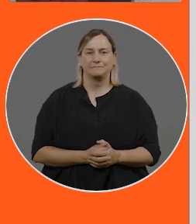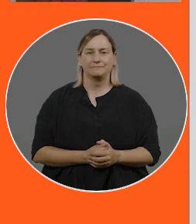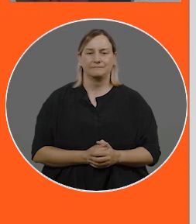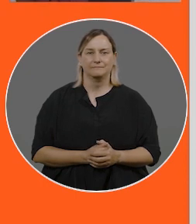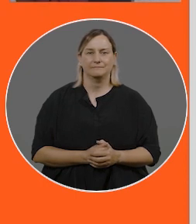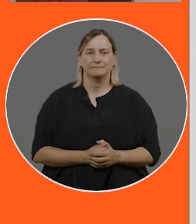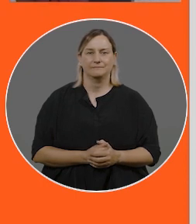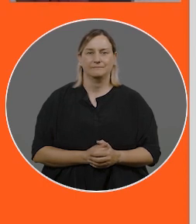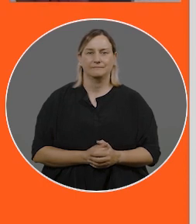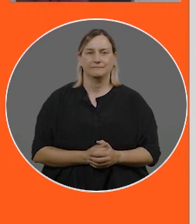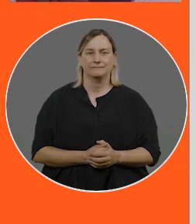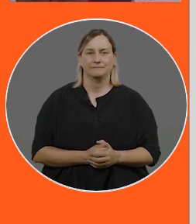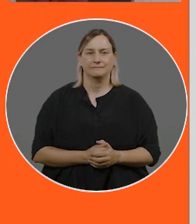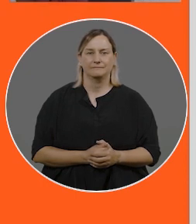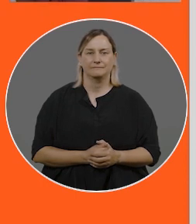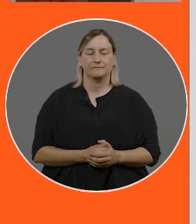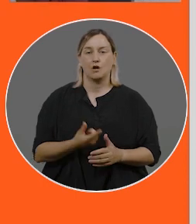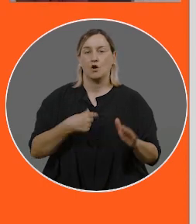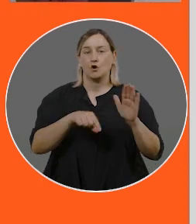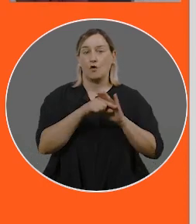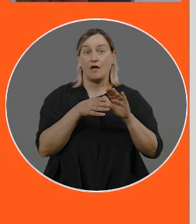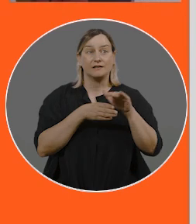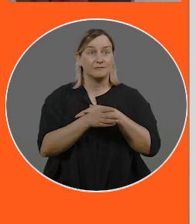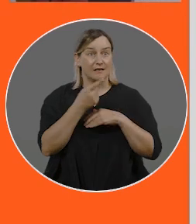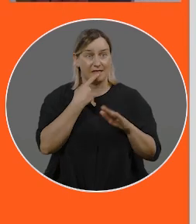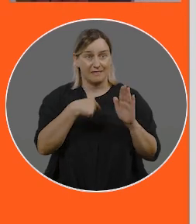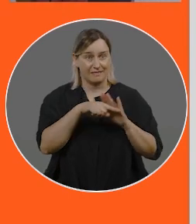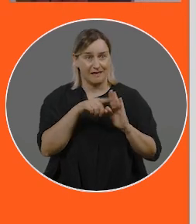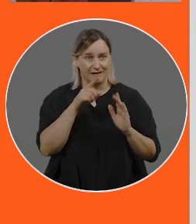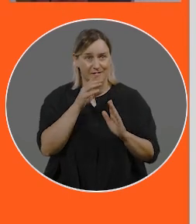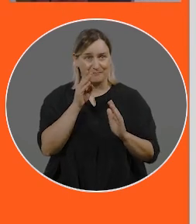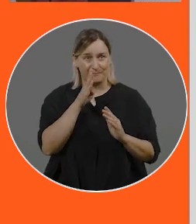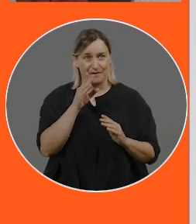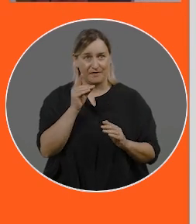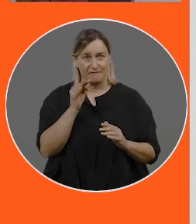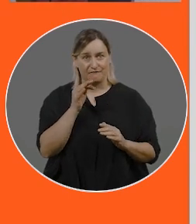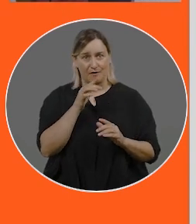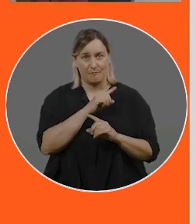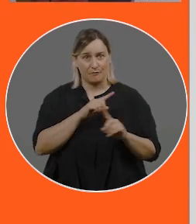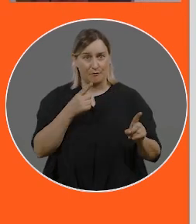El codi d'accessibilitat no consta, això. A veure,